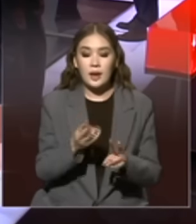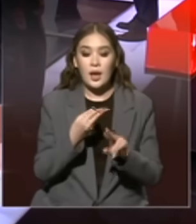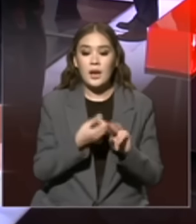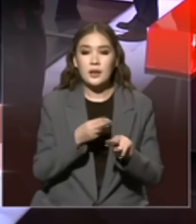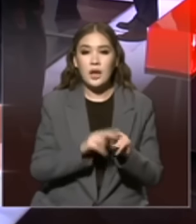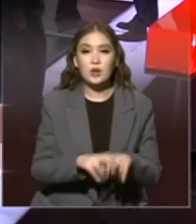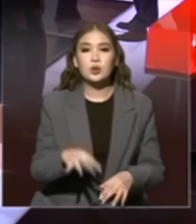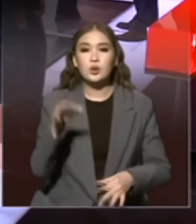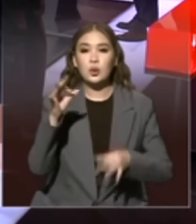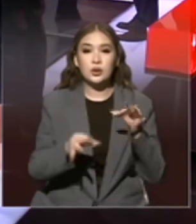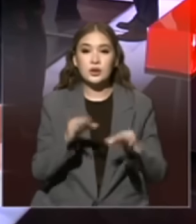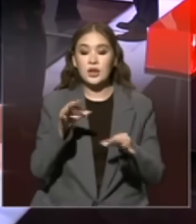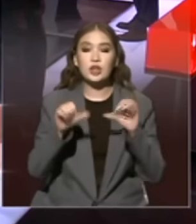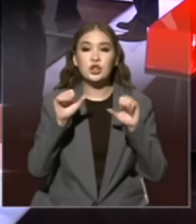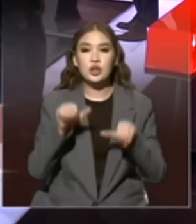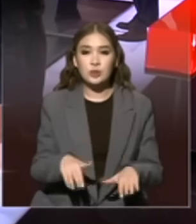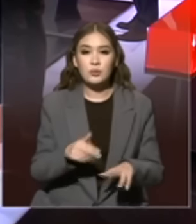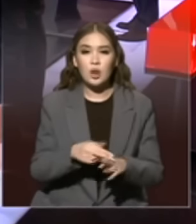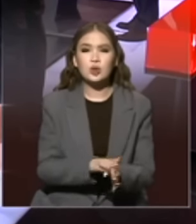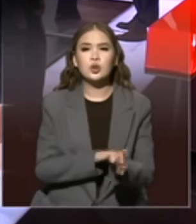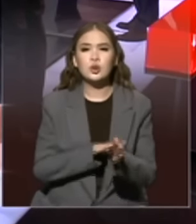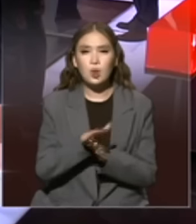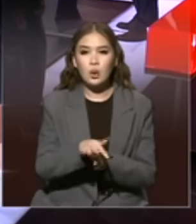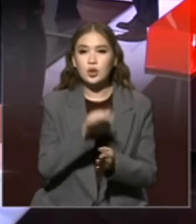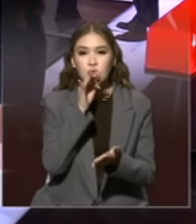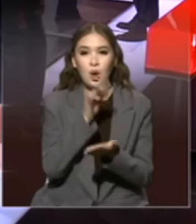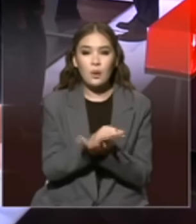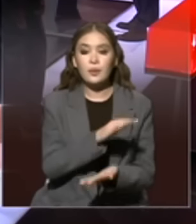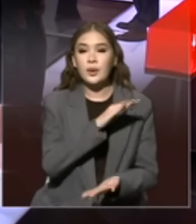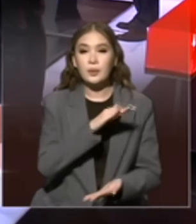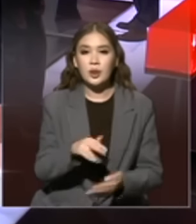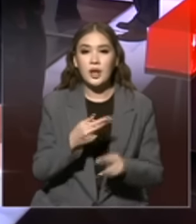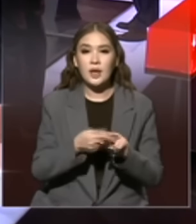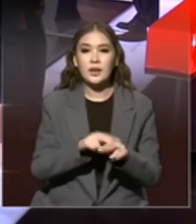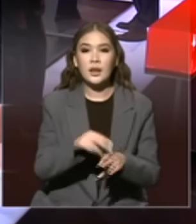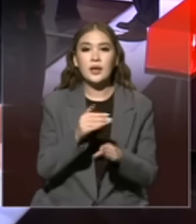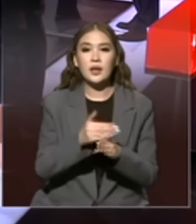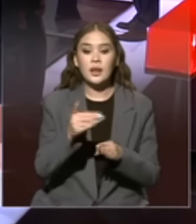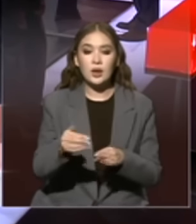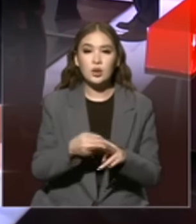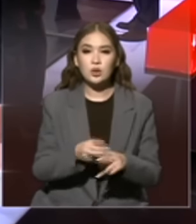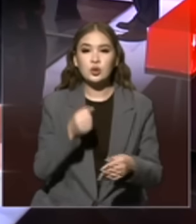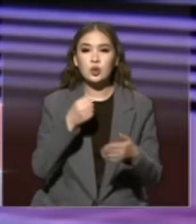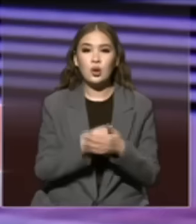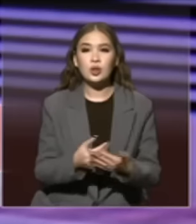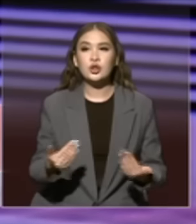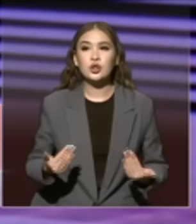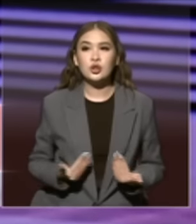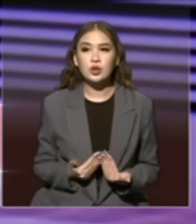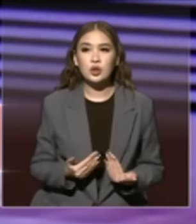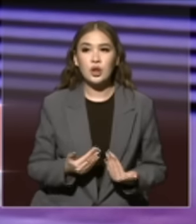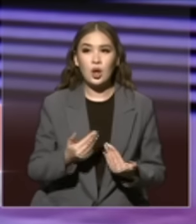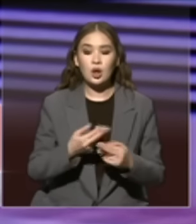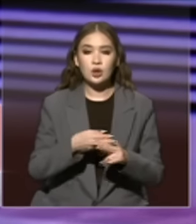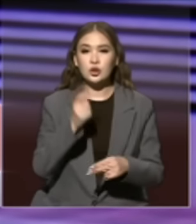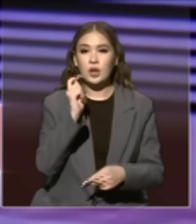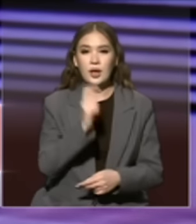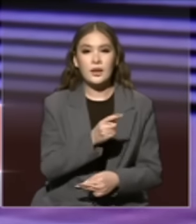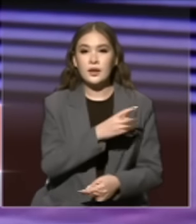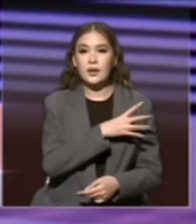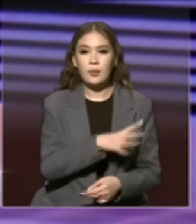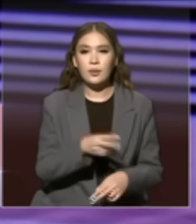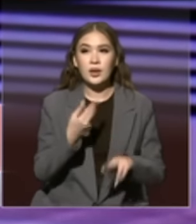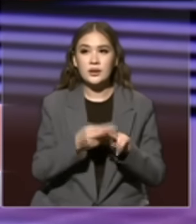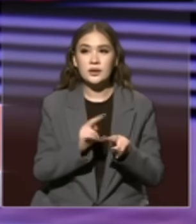шешімінде алқа билердің толыққан жауап бермеуінен кейін өмірлік бас бостандығы айыру жазасына белгіленбей тұр.